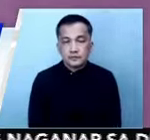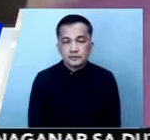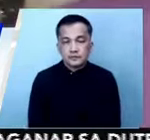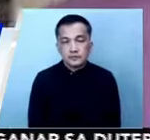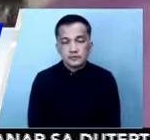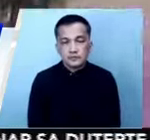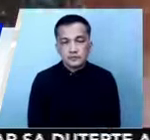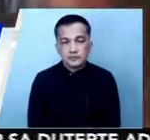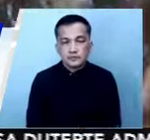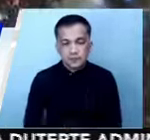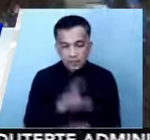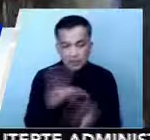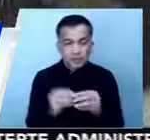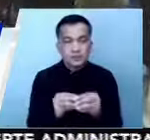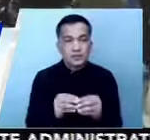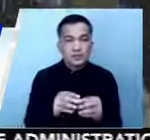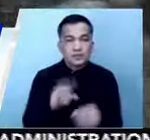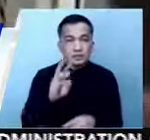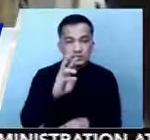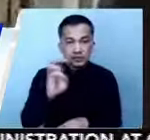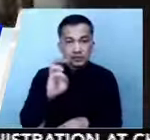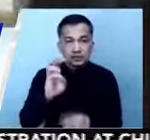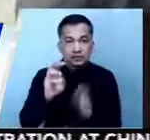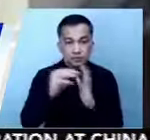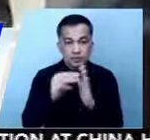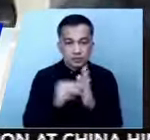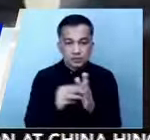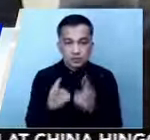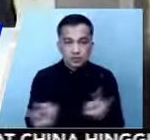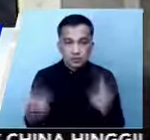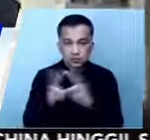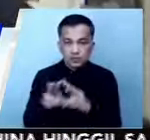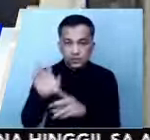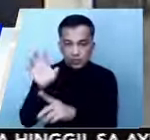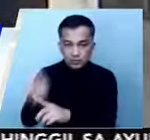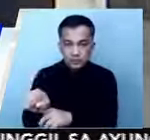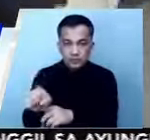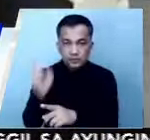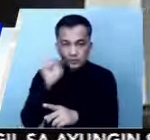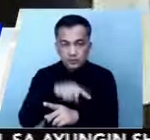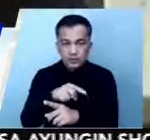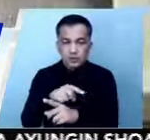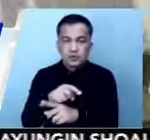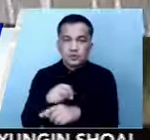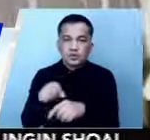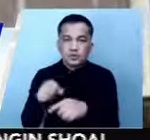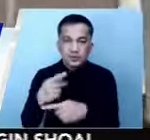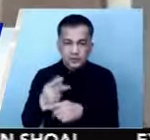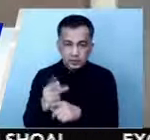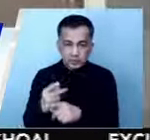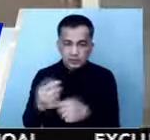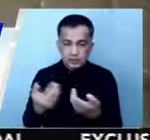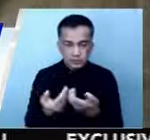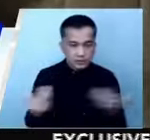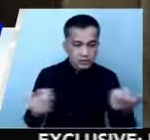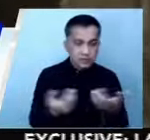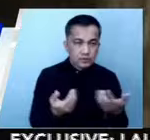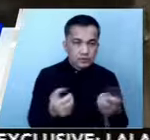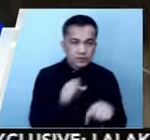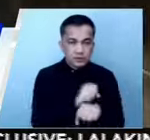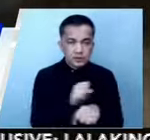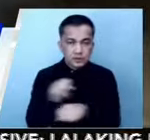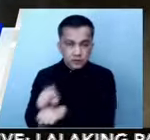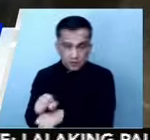Aabot sa mahigit 600 milyong piso ang halaga ng mga nasamsam ng mga pinaking produkto sa magkakahiwalay na operasyon. Nagain na ng motion